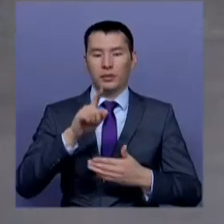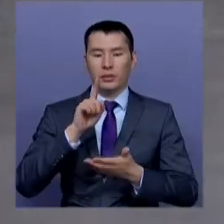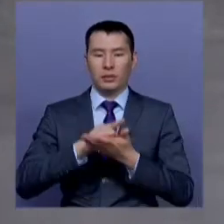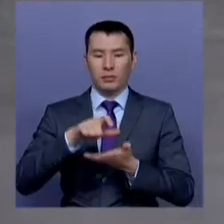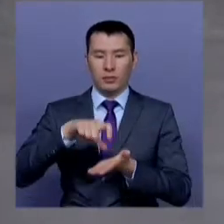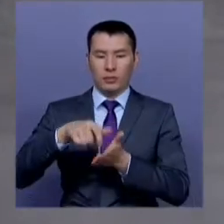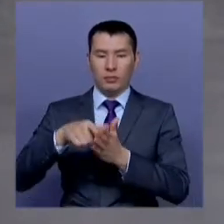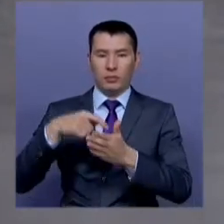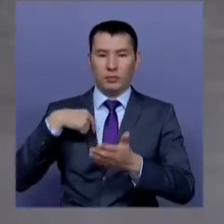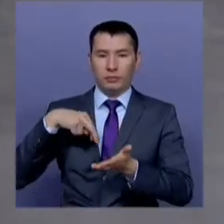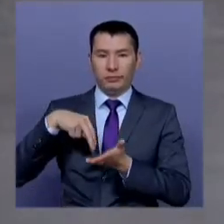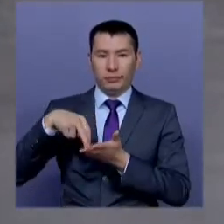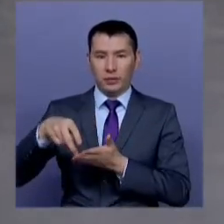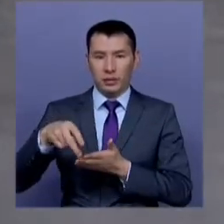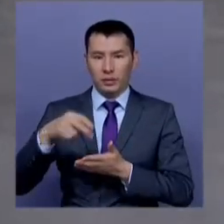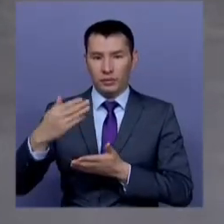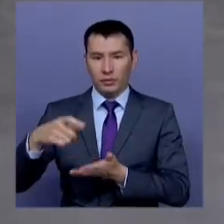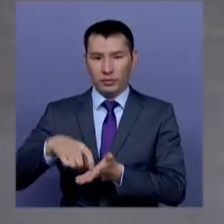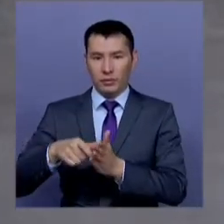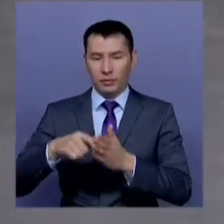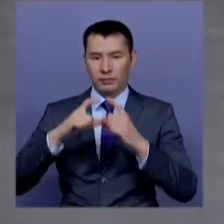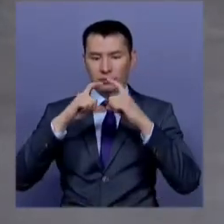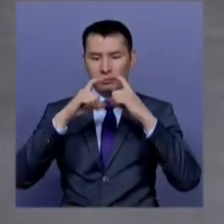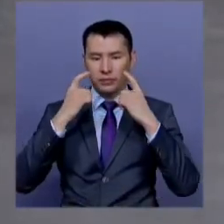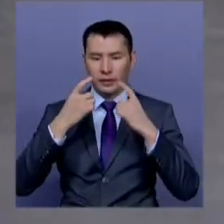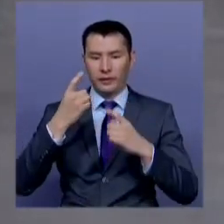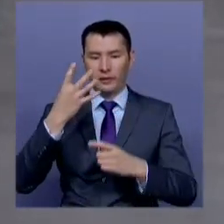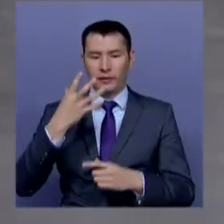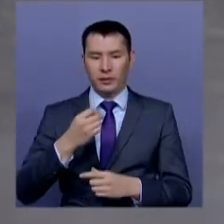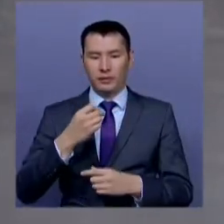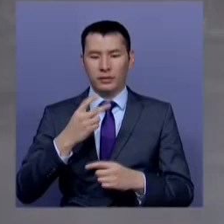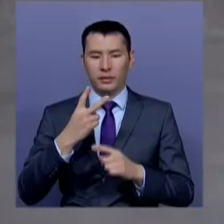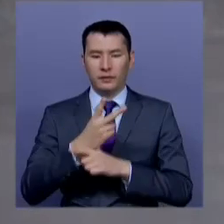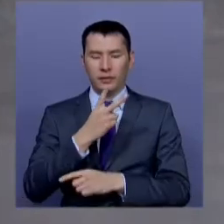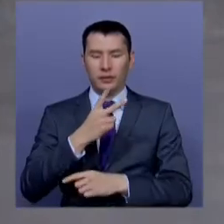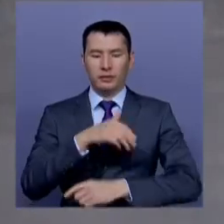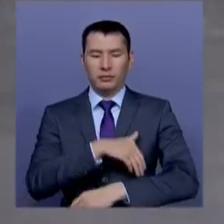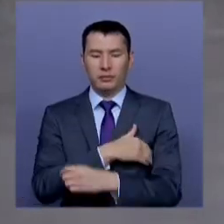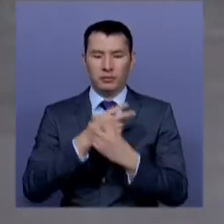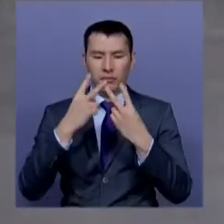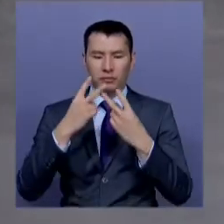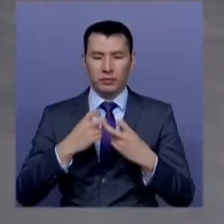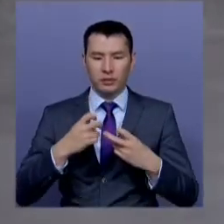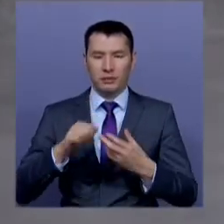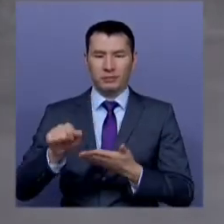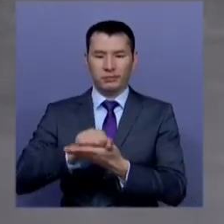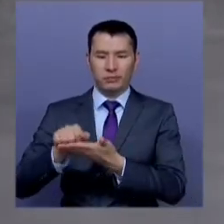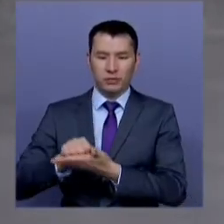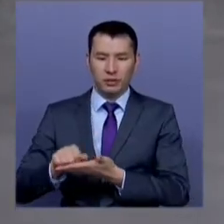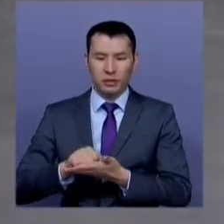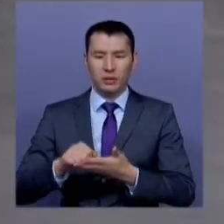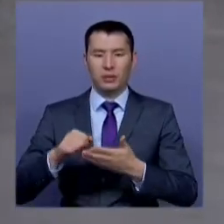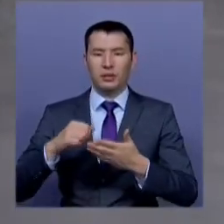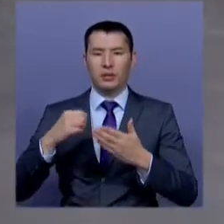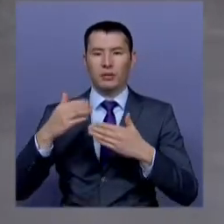комнату инфицированного, дважды в день измерять температуру, периодически проводить влажную уборку, проветривать помещение,